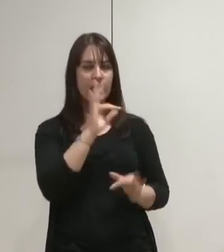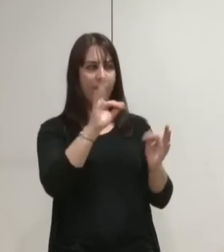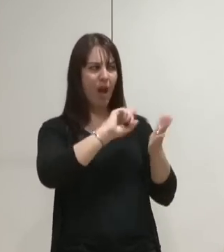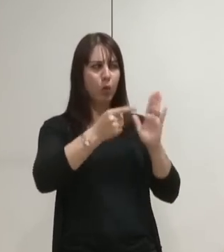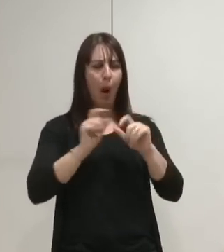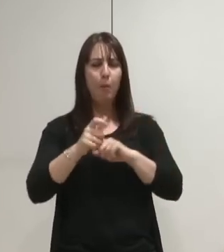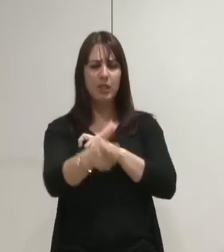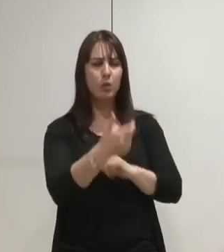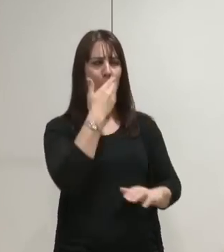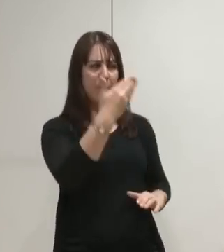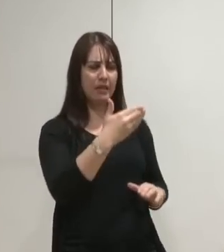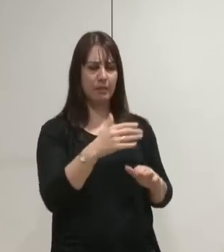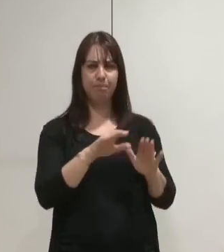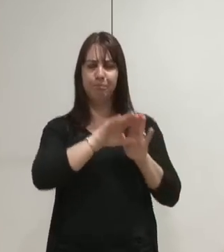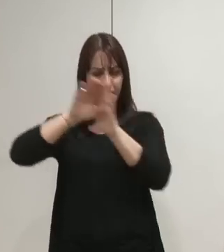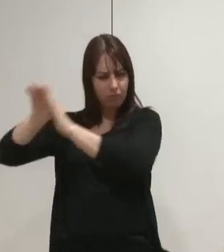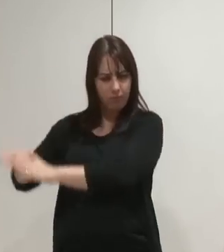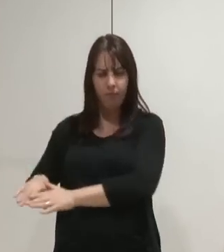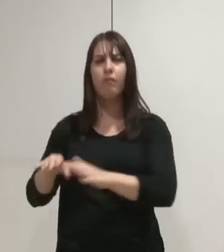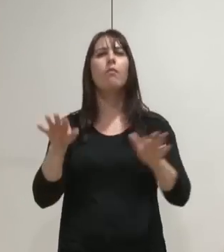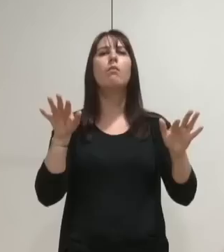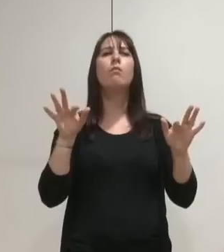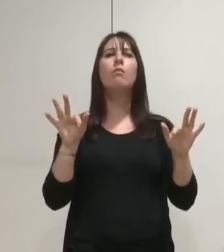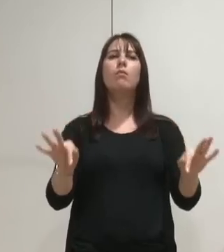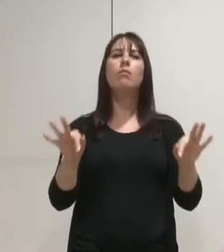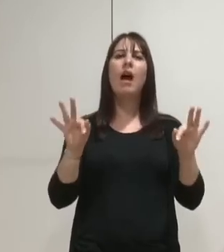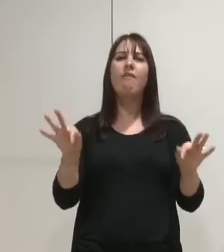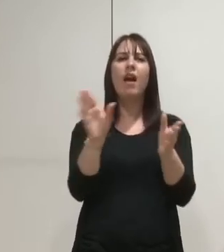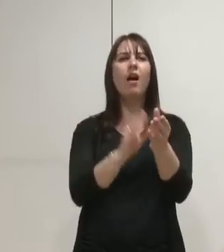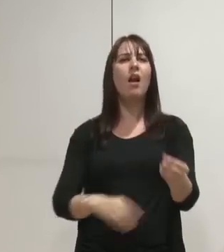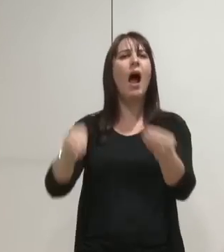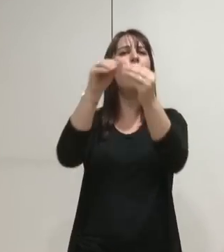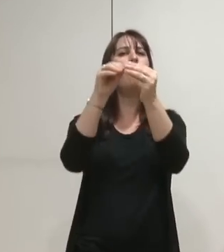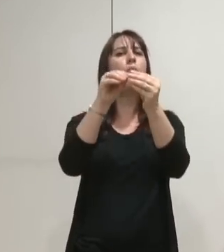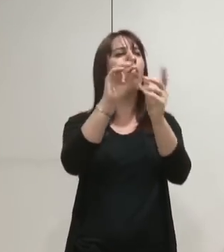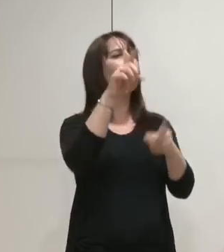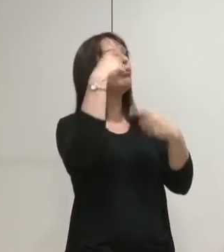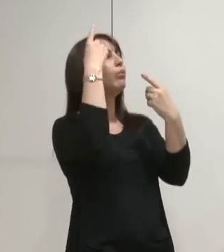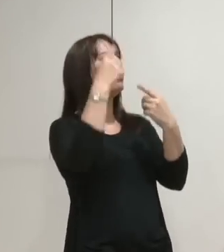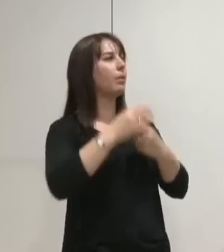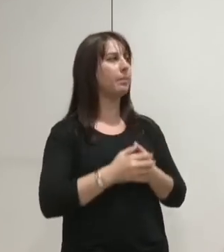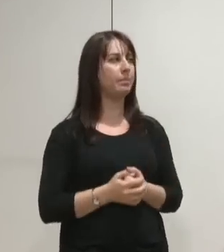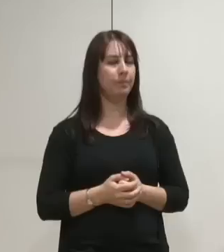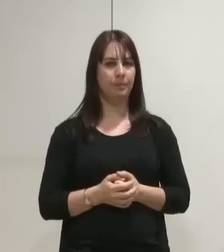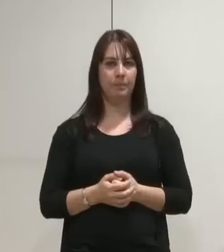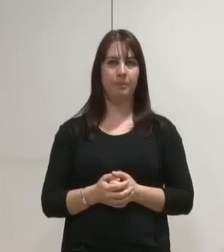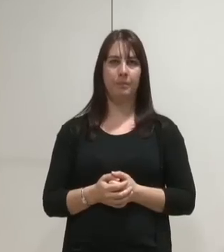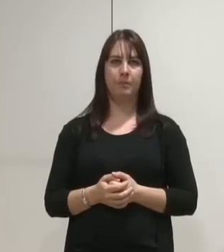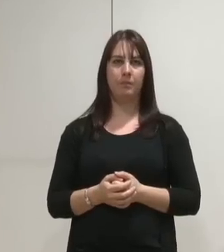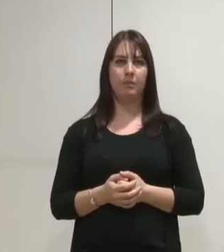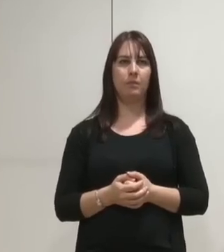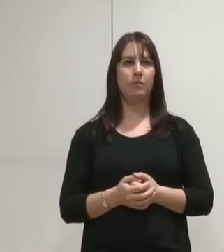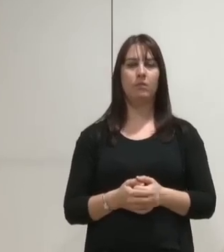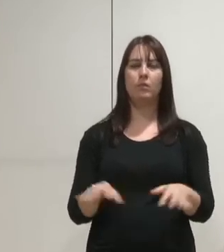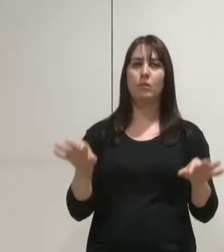procédure pour le reste concernant la question de l'amendement Mo